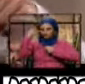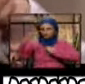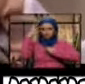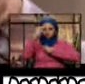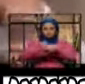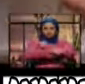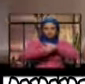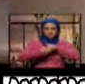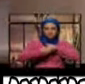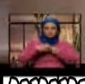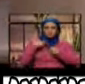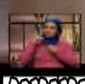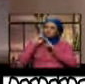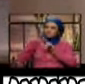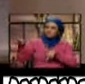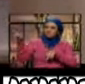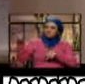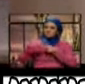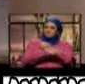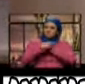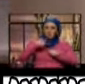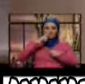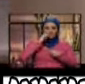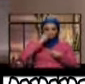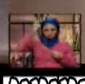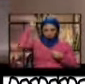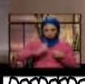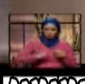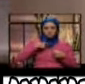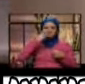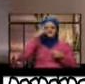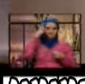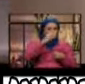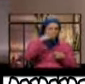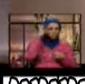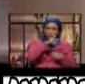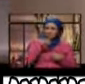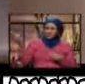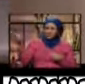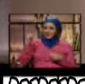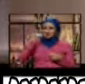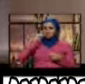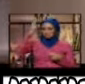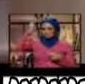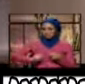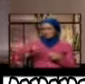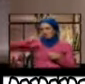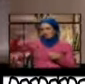جاره رجل الأعمال ما بيعملش مائدة رحمن يشعر أنه لا، بالعكس بالعكس. فالله يرضى عن عمر اول ما